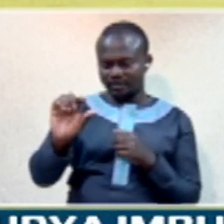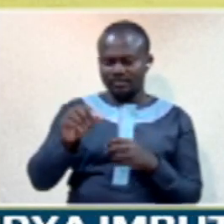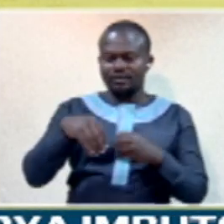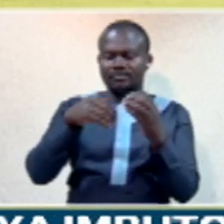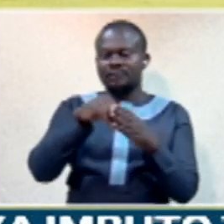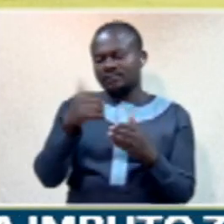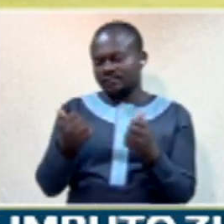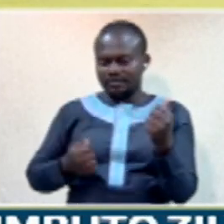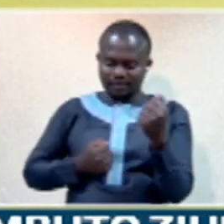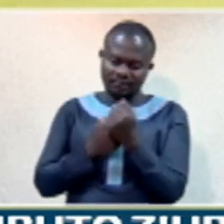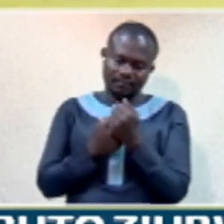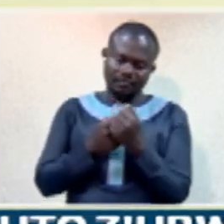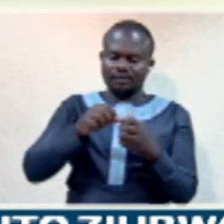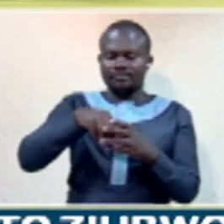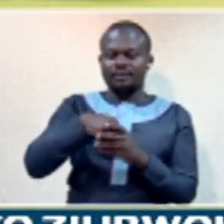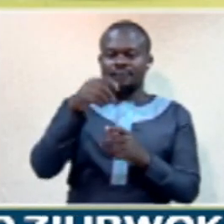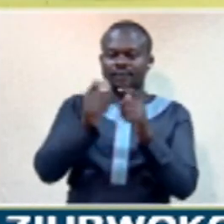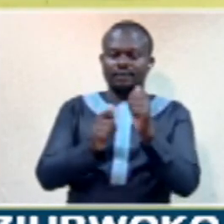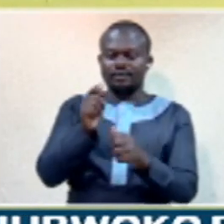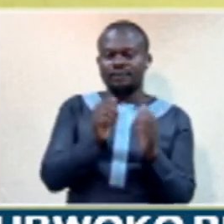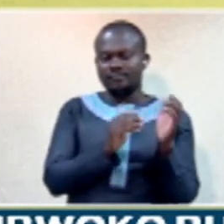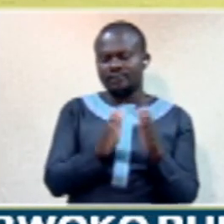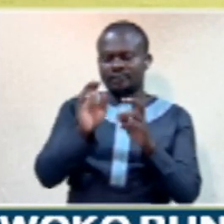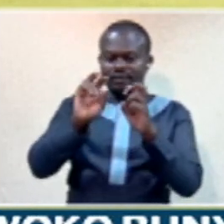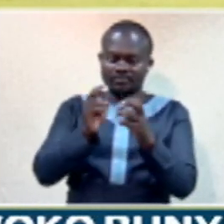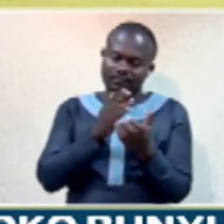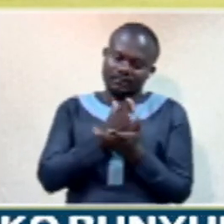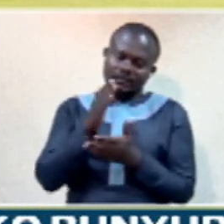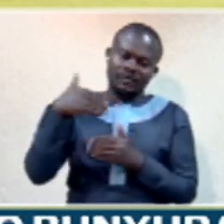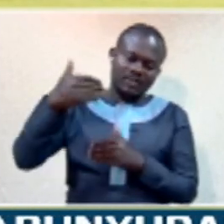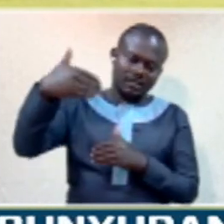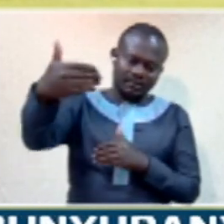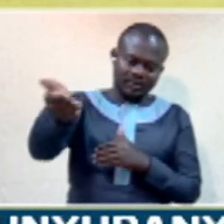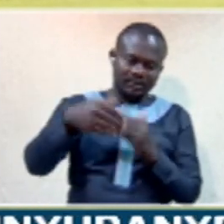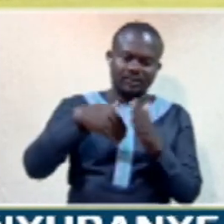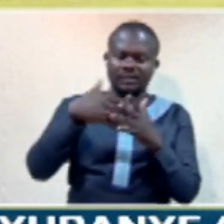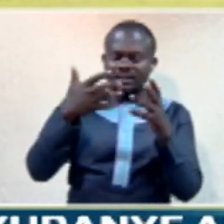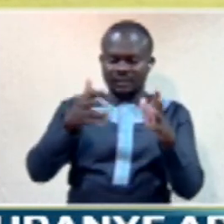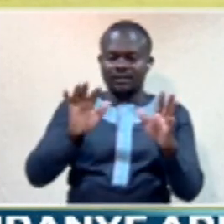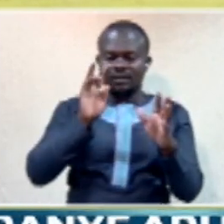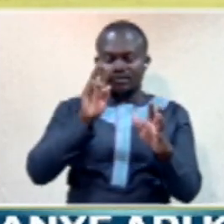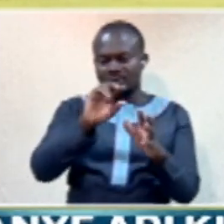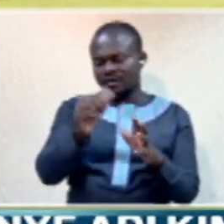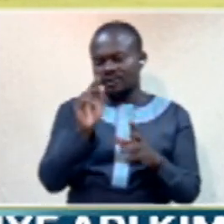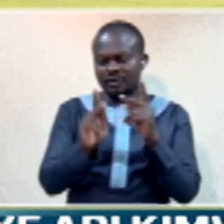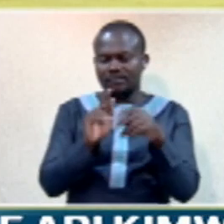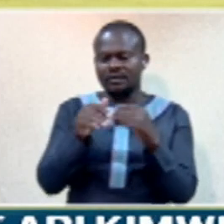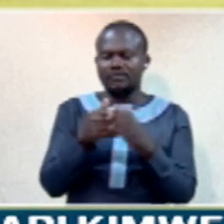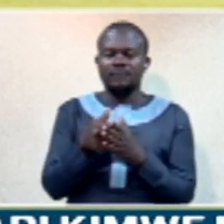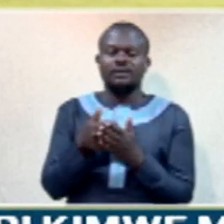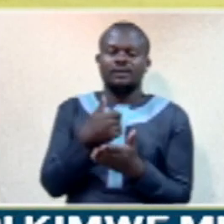kubaha ibindi bibunganira harimo n'amata turateganya ko kuko uko iminsi igenda ishira dushaka kubona abandi bantu wari